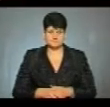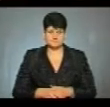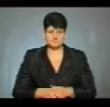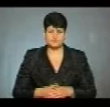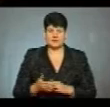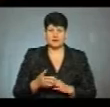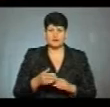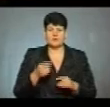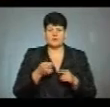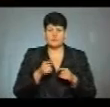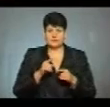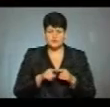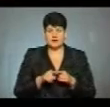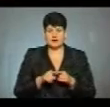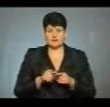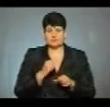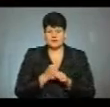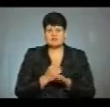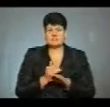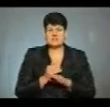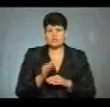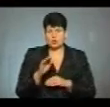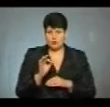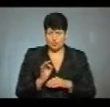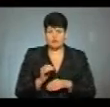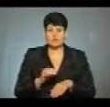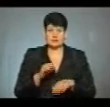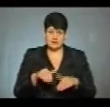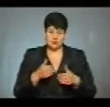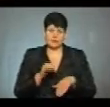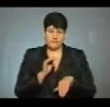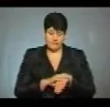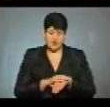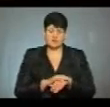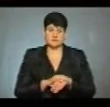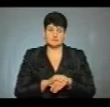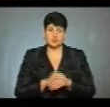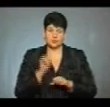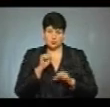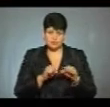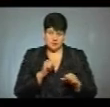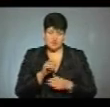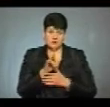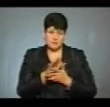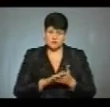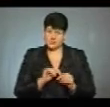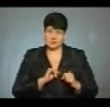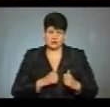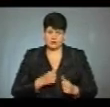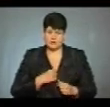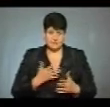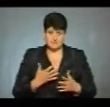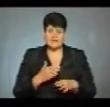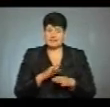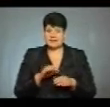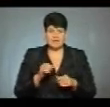Вину вчинення злочинів визнаю частково, визнаю факт нанесення ударів, за що прошу вибачення, щиро каюся. Не визнаю вони в